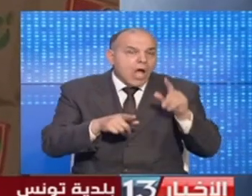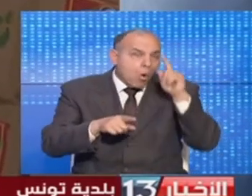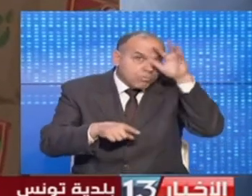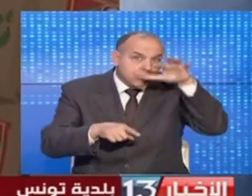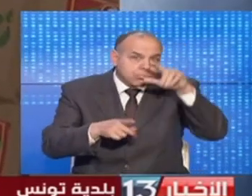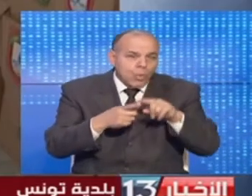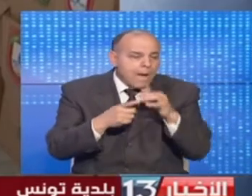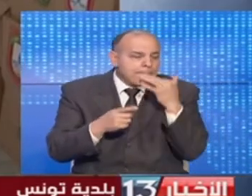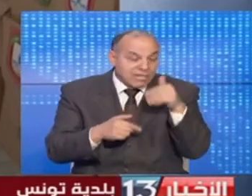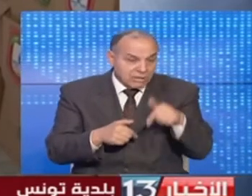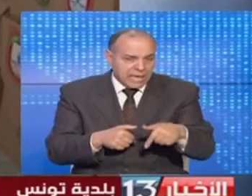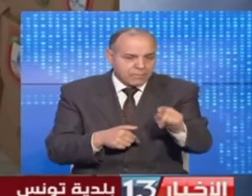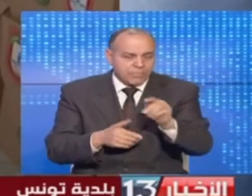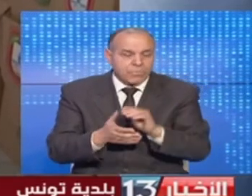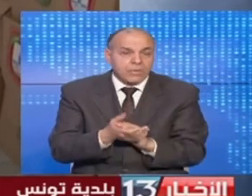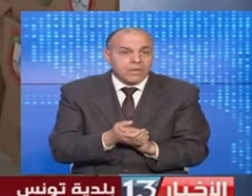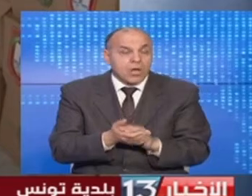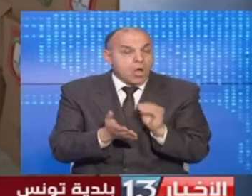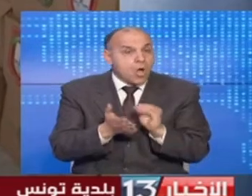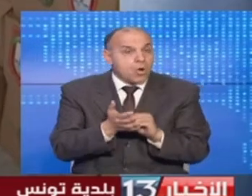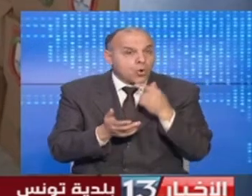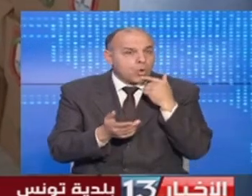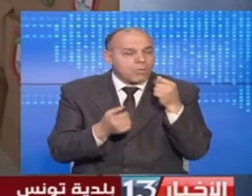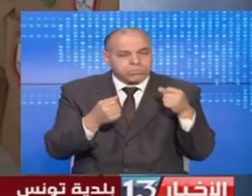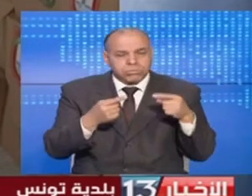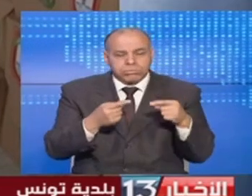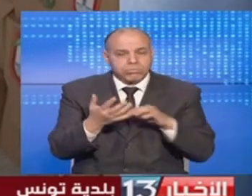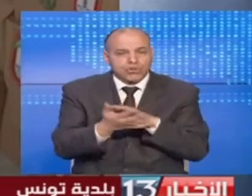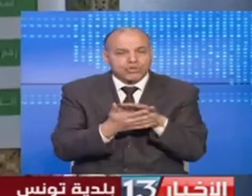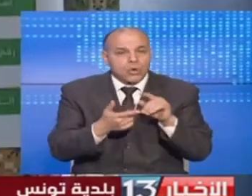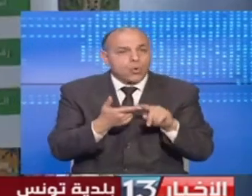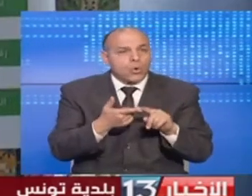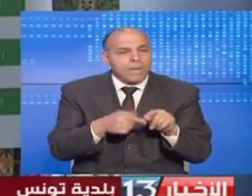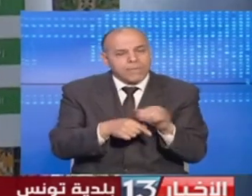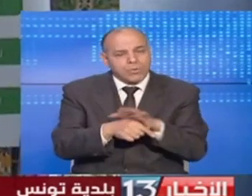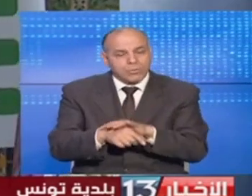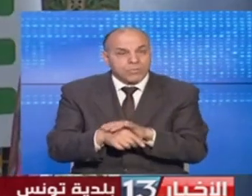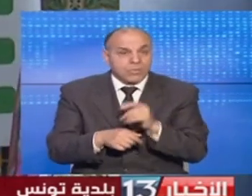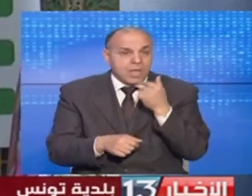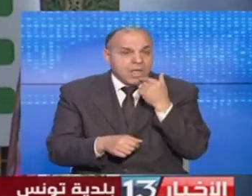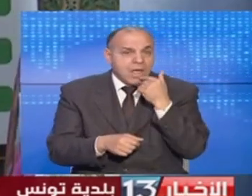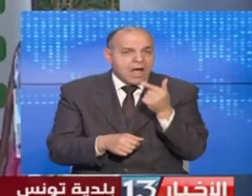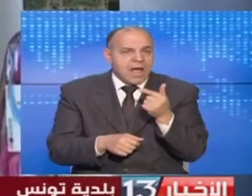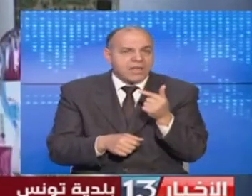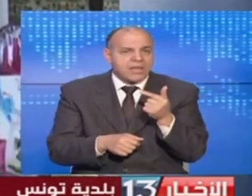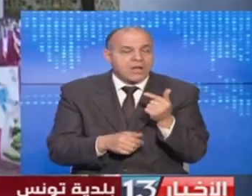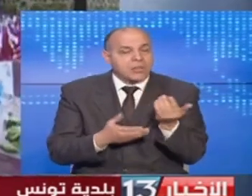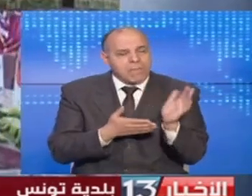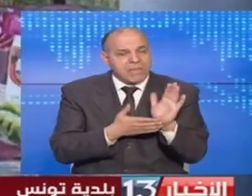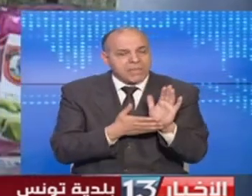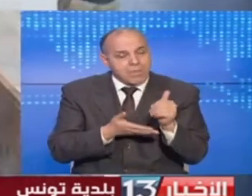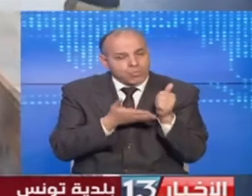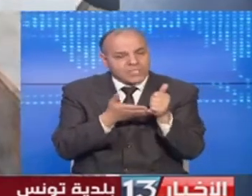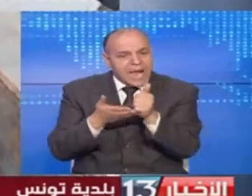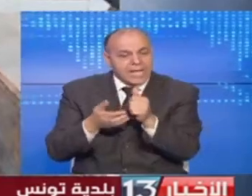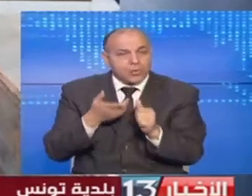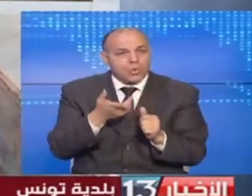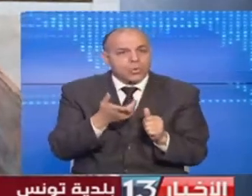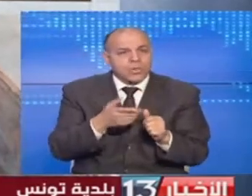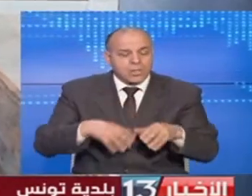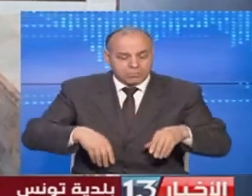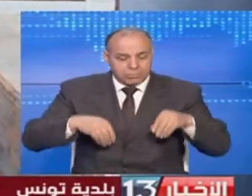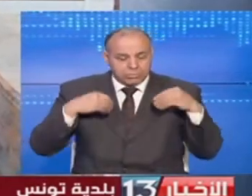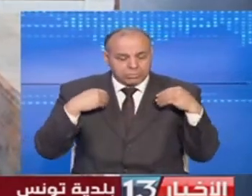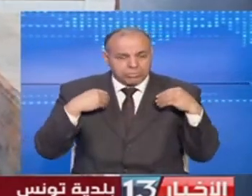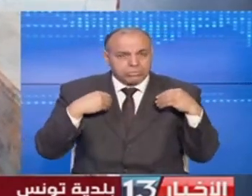موجه البرد وكذلك لمجابهه تداعياته وباء قرنا وتتمثل هذه المساعدات في اغطيه